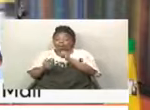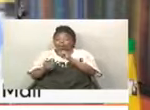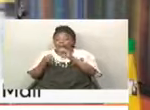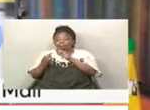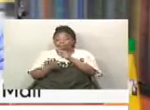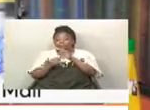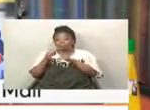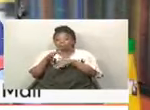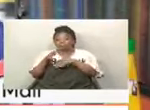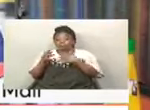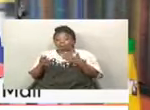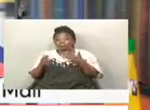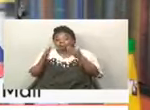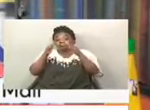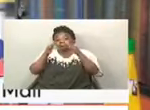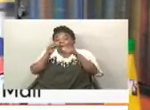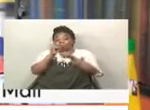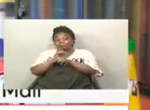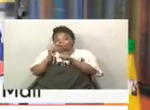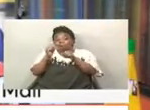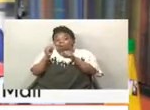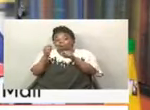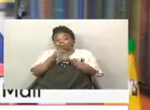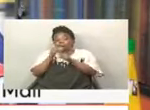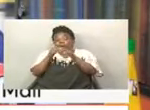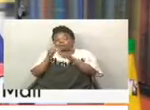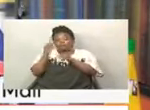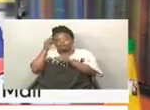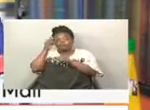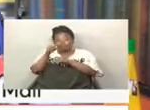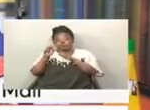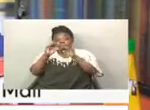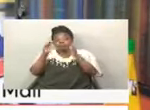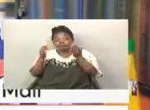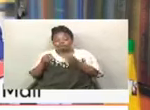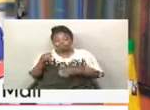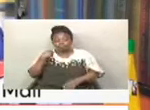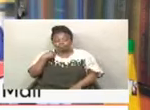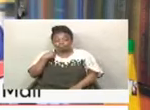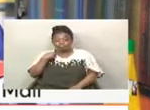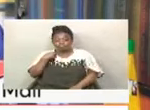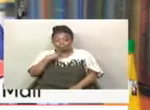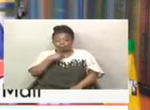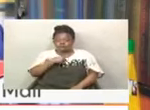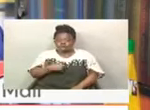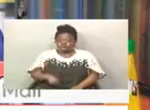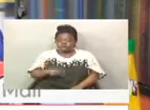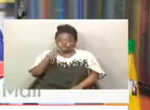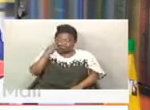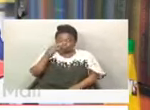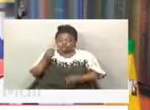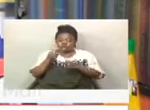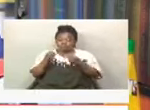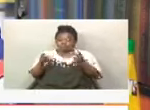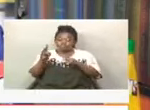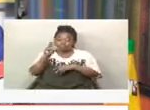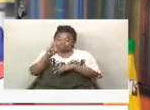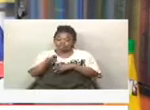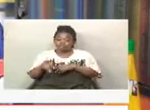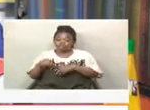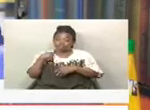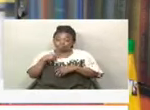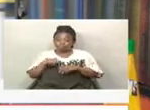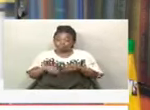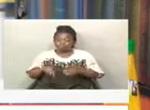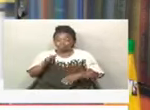ilazo. Okulire waka ye future yensi. China mujiraba. Abantu banji bali bazara wa China. Baju